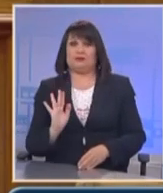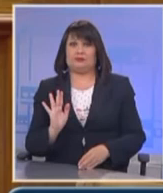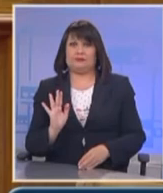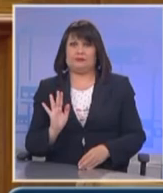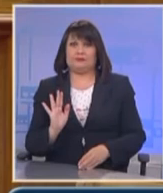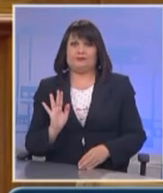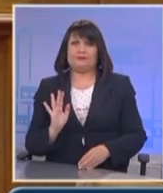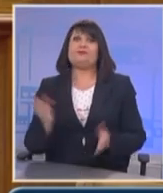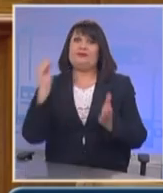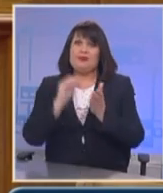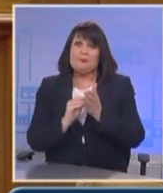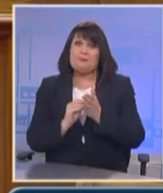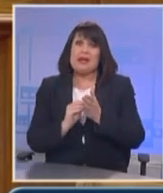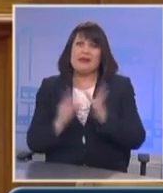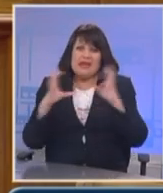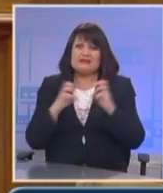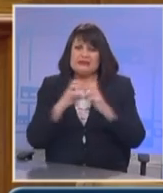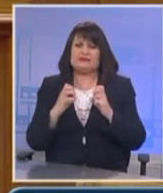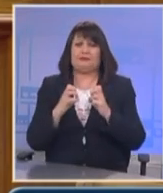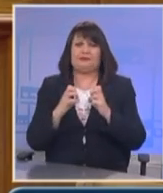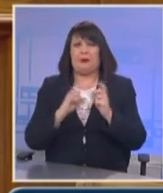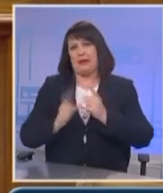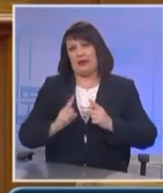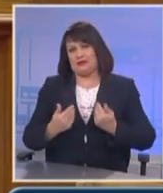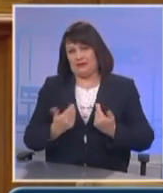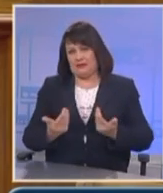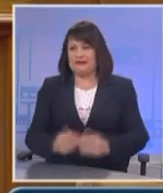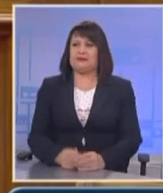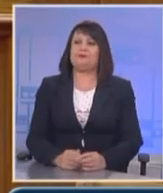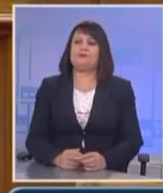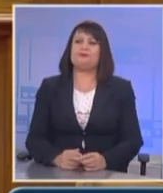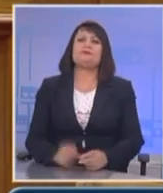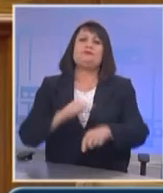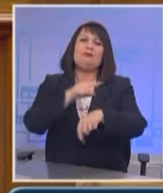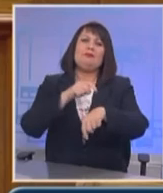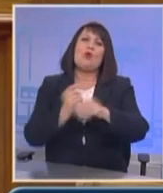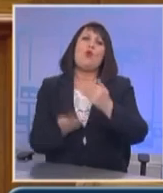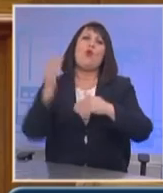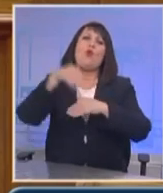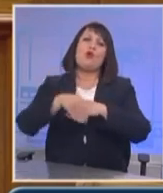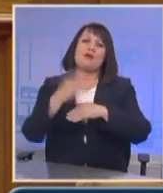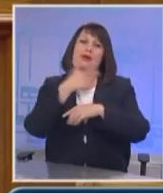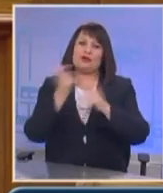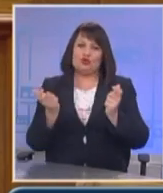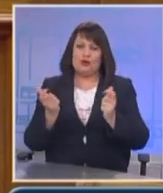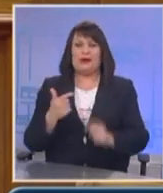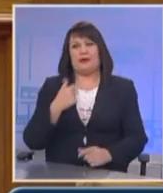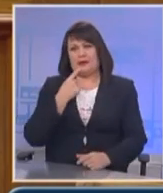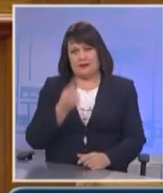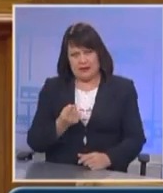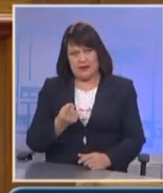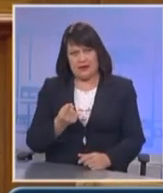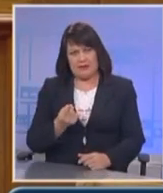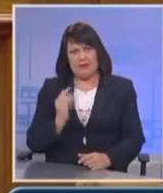είναι ένα νέο διχασμό. Και έρχομαι στα ολοήμερα, γιατί στην πρωτολογία μου αναφέρθηκα σε όλες